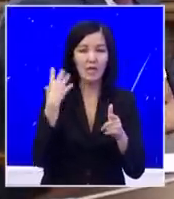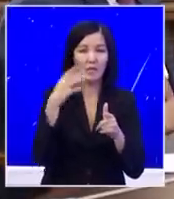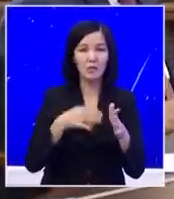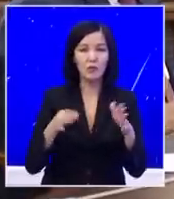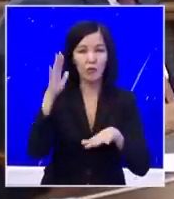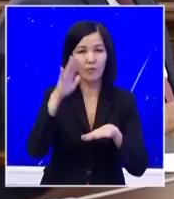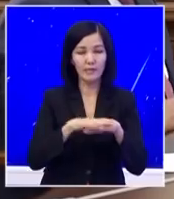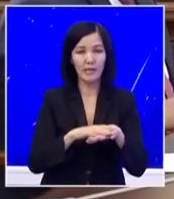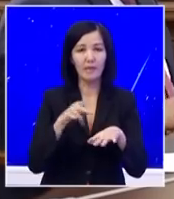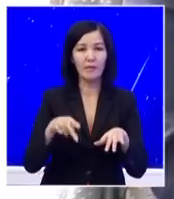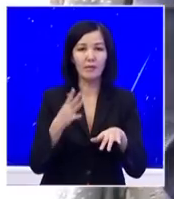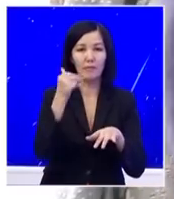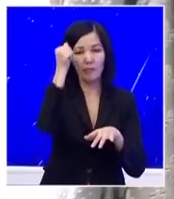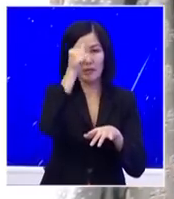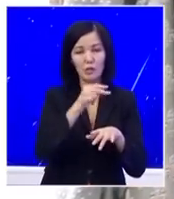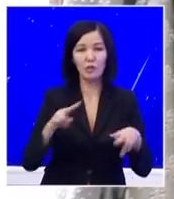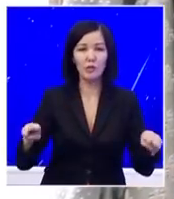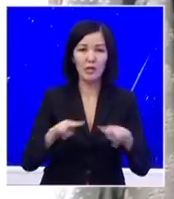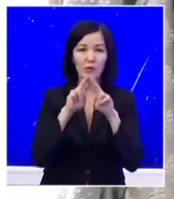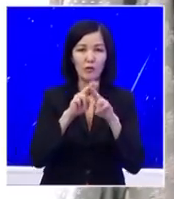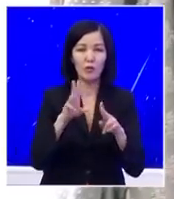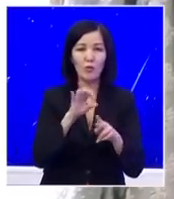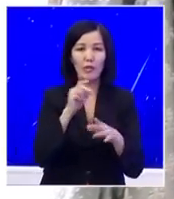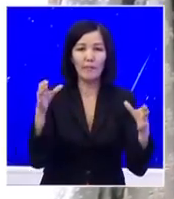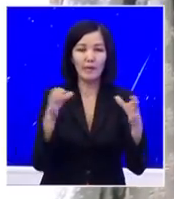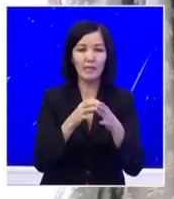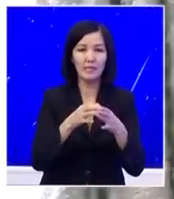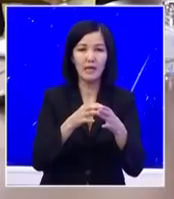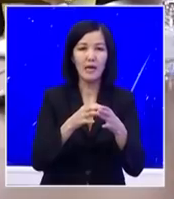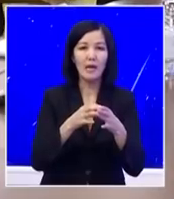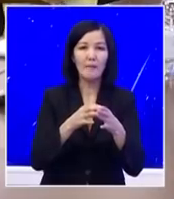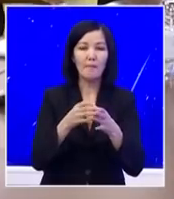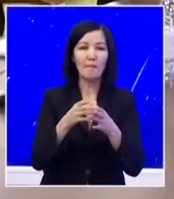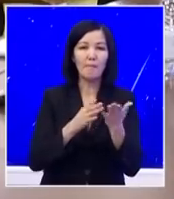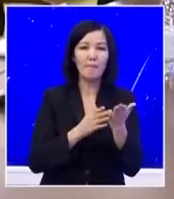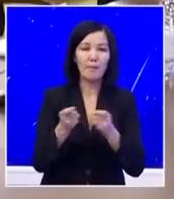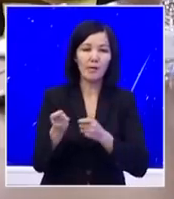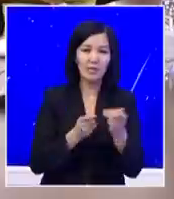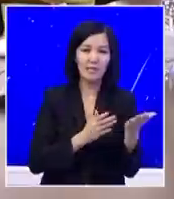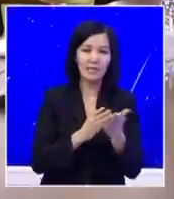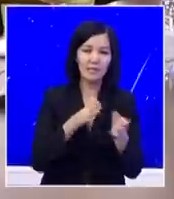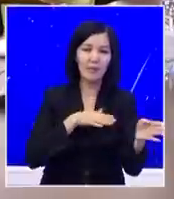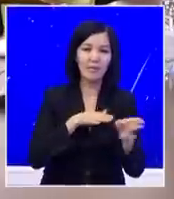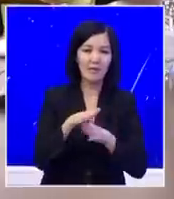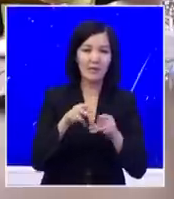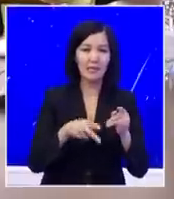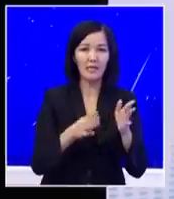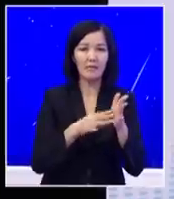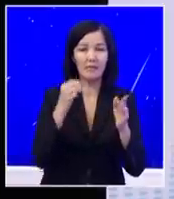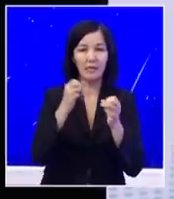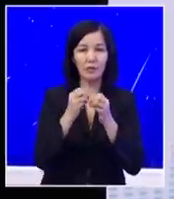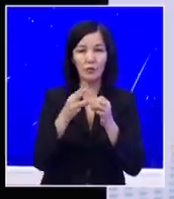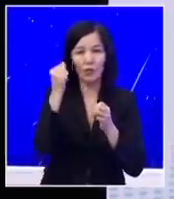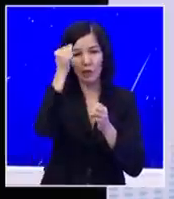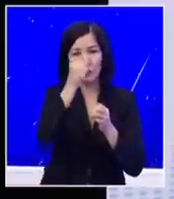1996-2004 жылдары Қызылорда облысының әкімі, 2005 жылы Елордада Отан партиясы орталық аппаратының басшысы қызметін